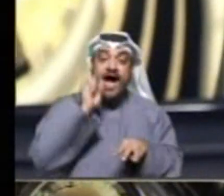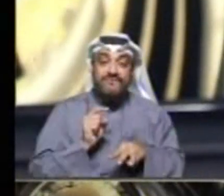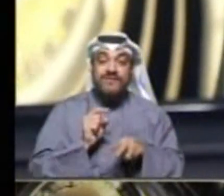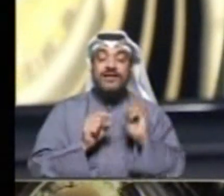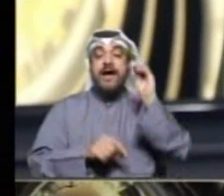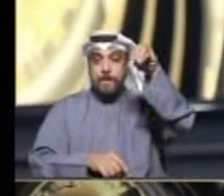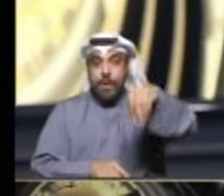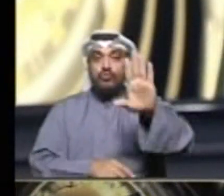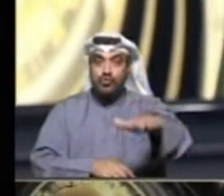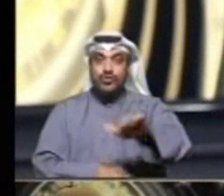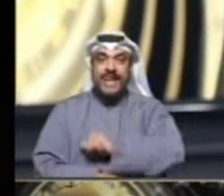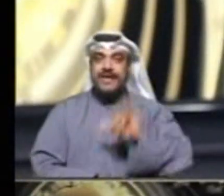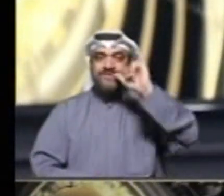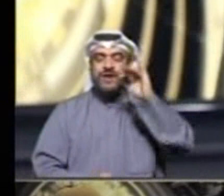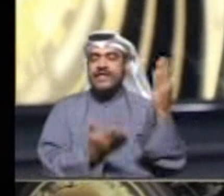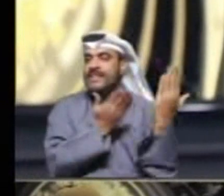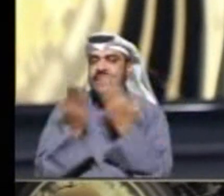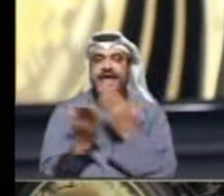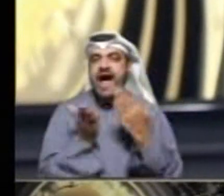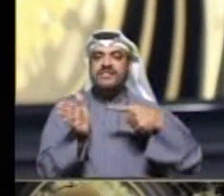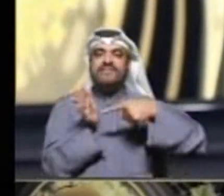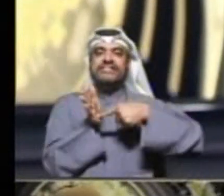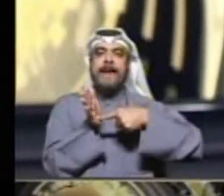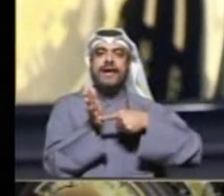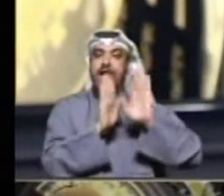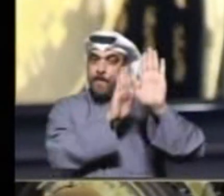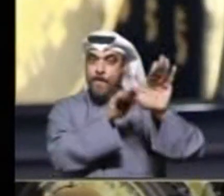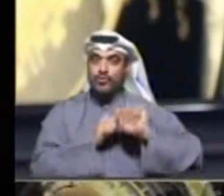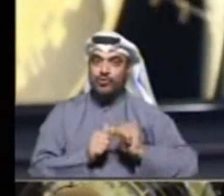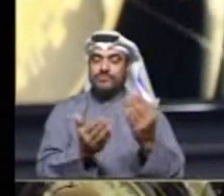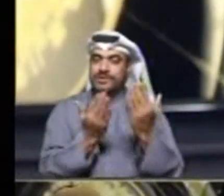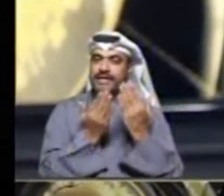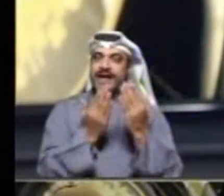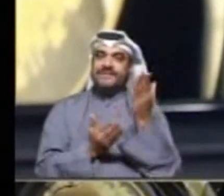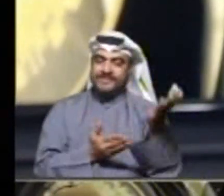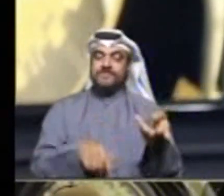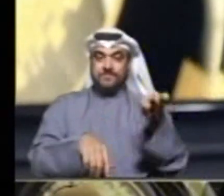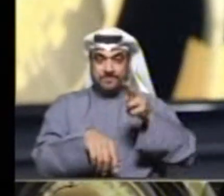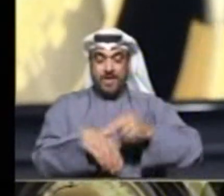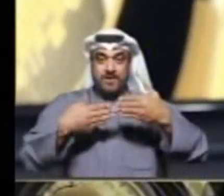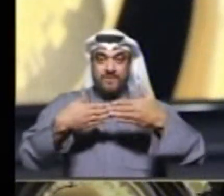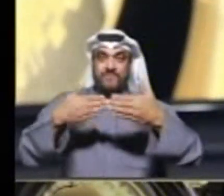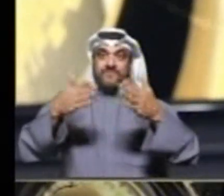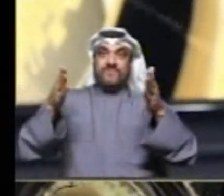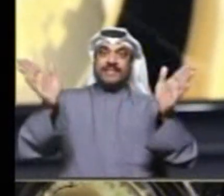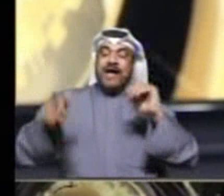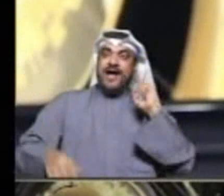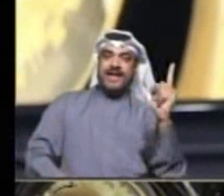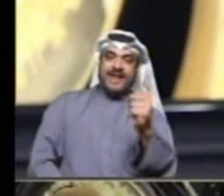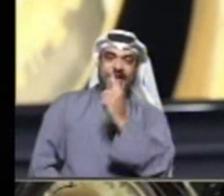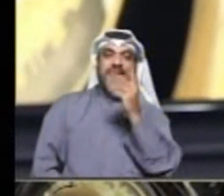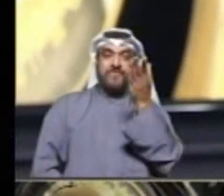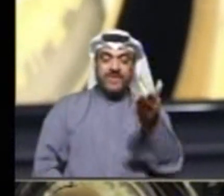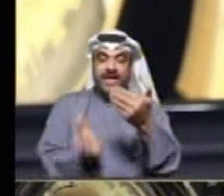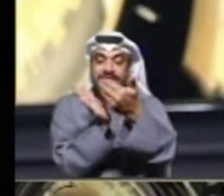تلاقي الكويتي ليس فقط هو الأكثر ثقافة في هذه المنطقة، بل هو أيضا الأكثر انفتاحا على العالم. وكما قلت،